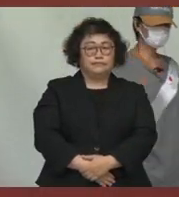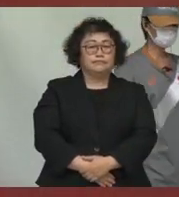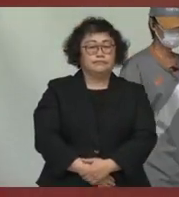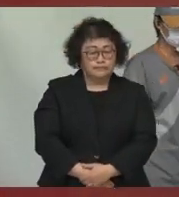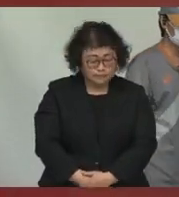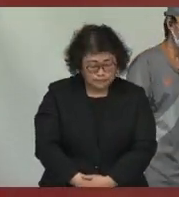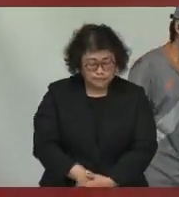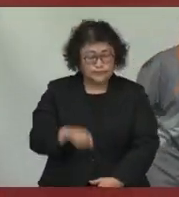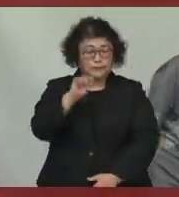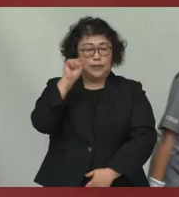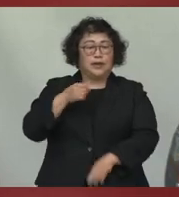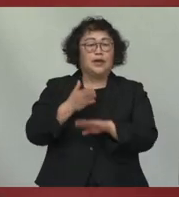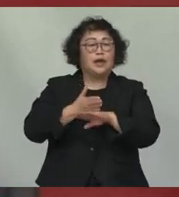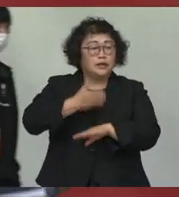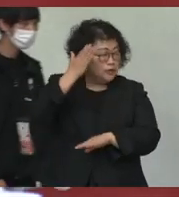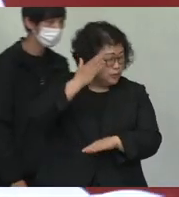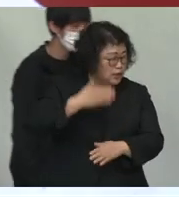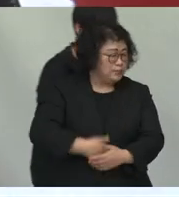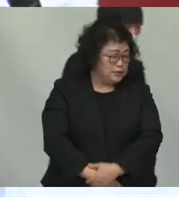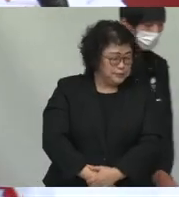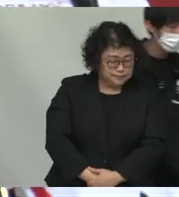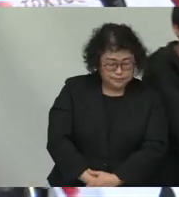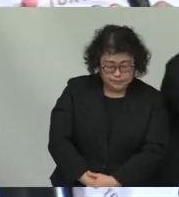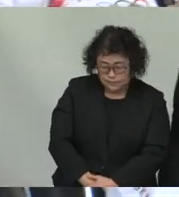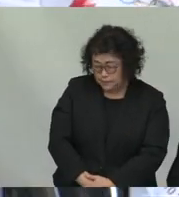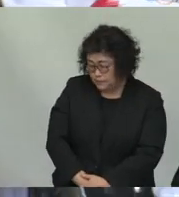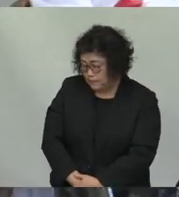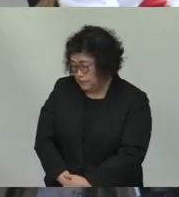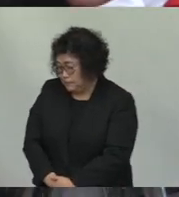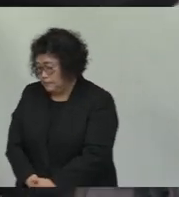ありがとうございました。